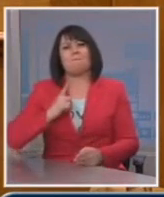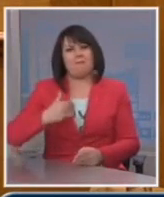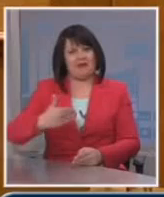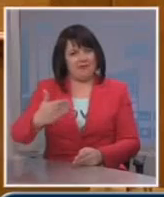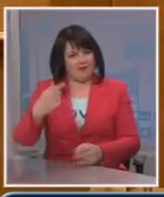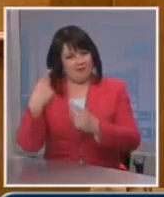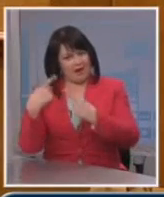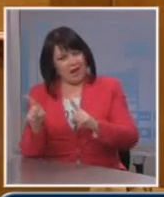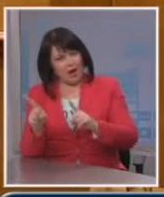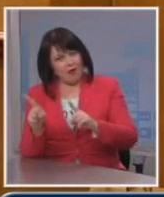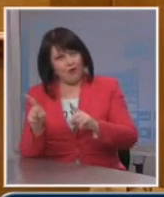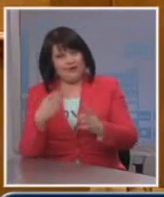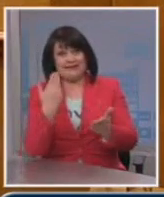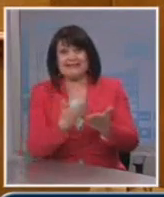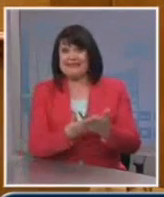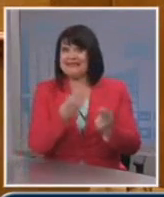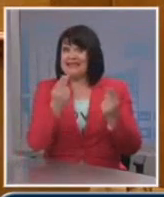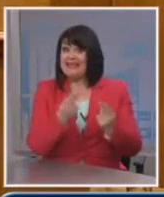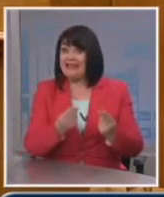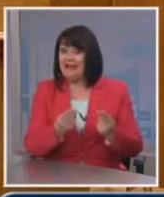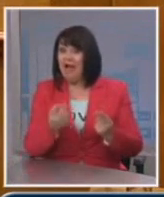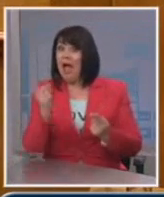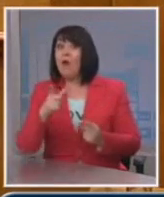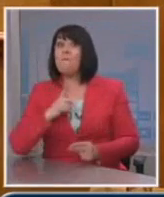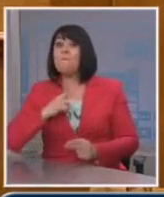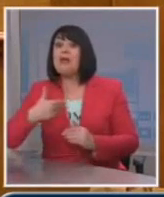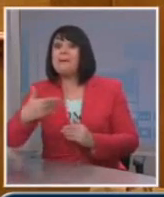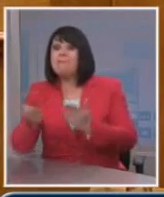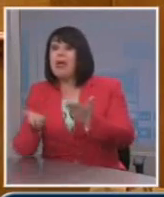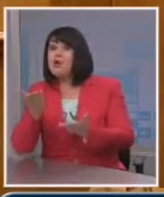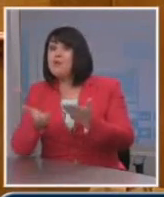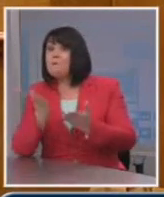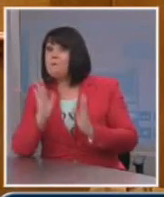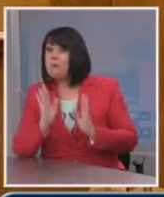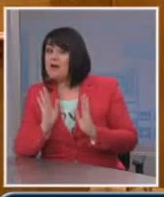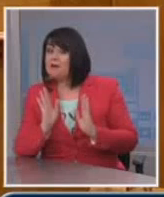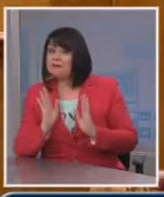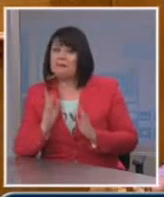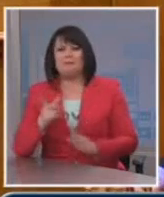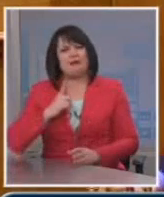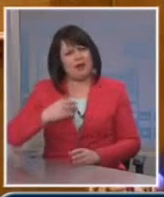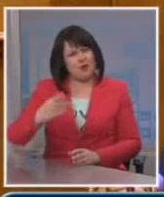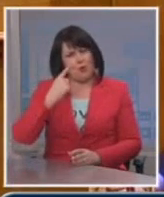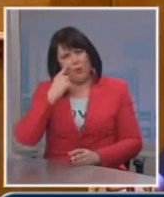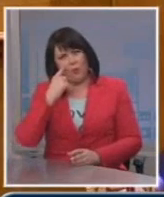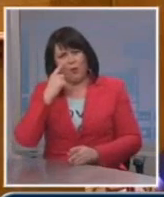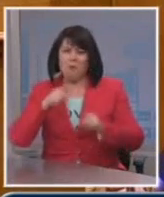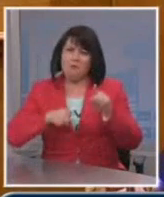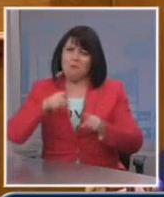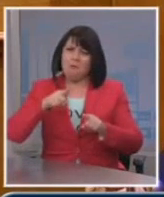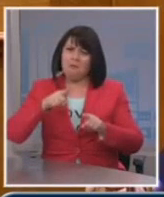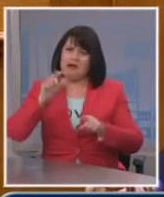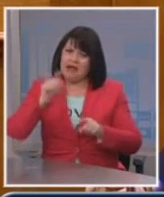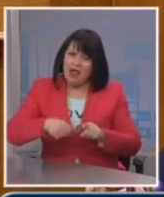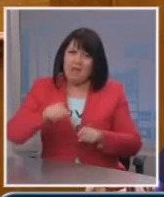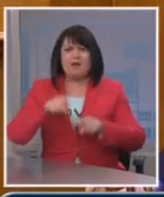μεγάλη διαφορά, συγκρίνεται προβλέψεις. Ξέρετε, οι προβλέψεις άλλοτε πέφτουν μέσα, άλλοτε δεν πέφτουν